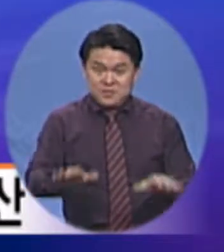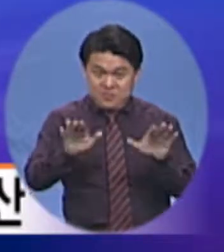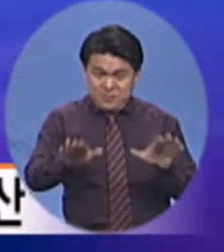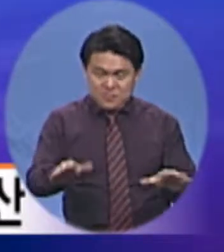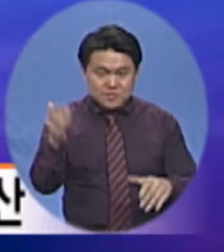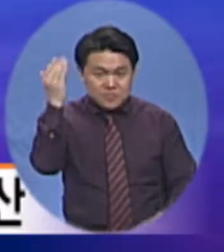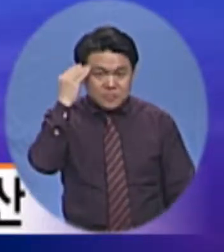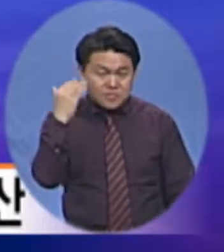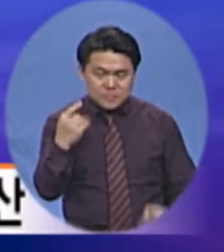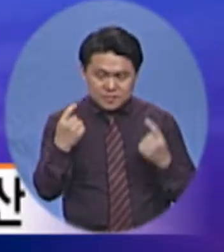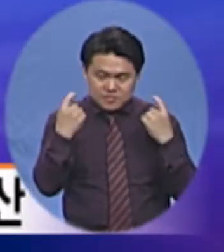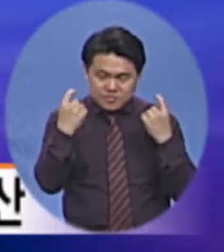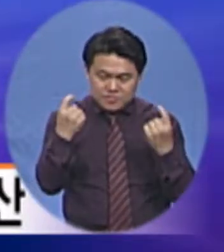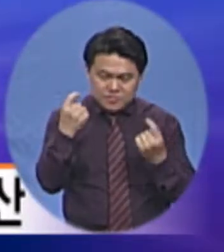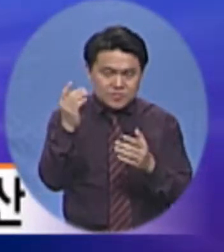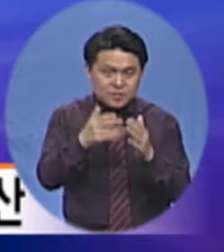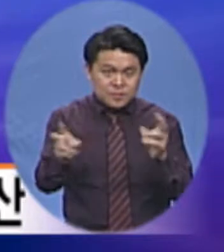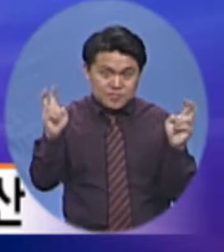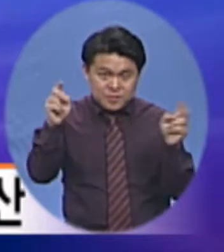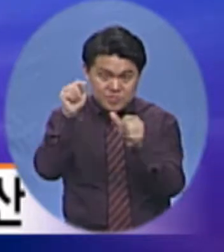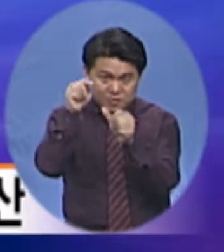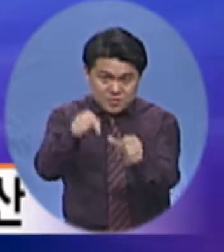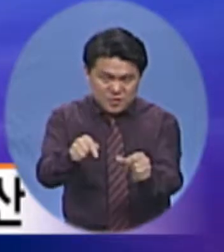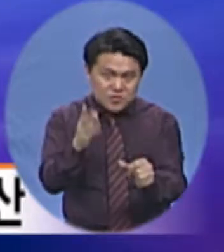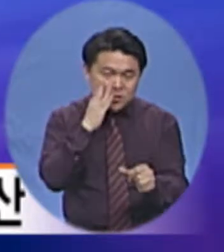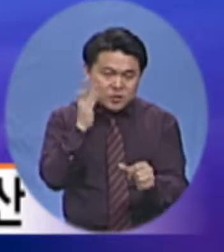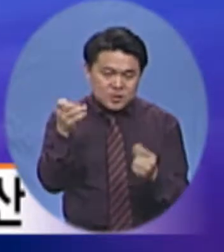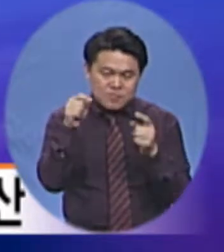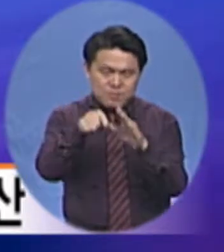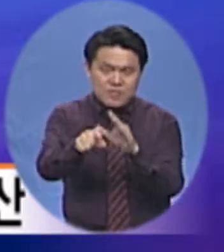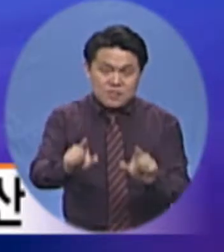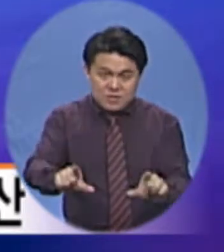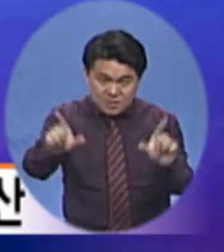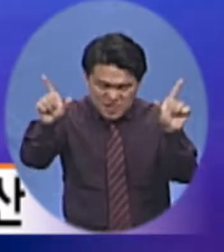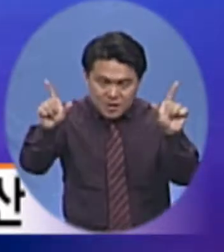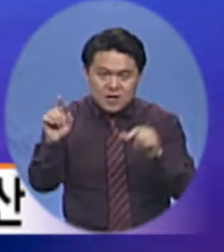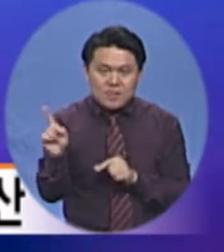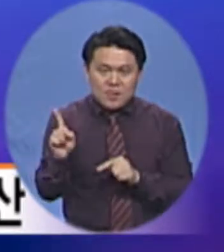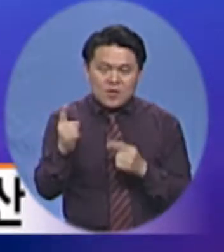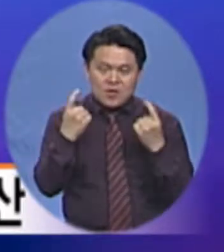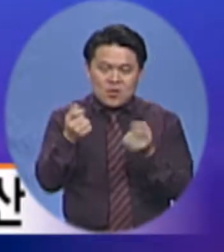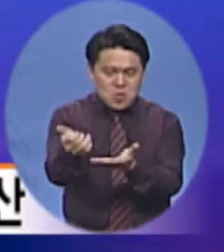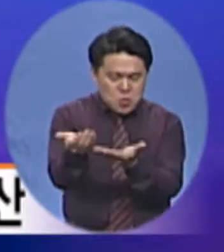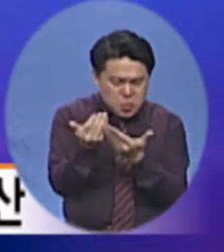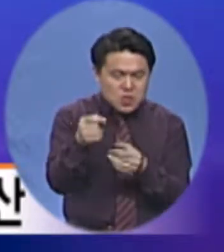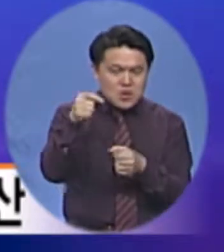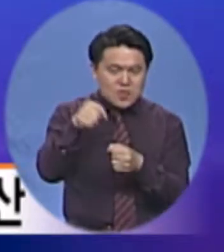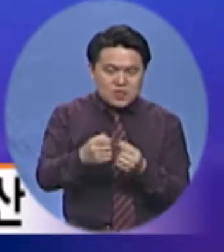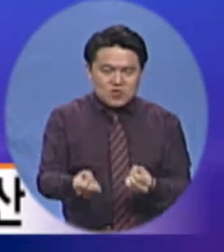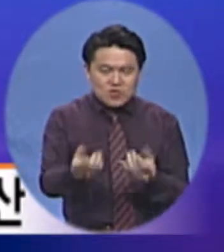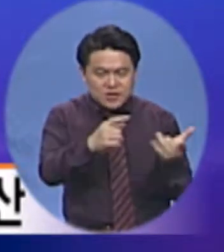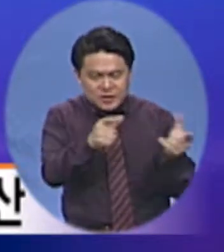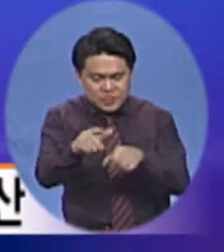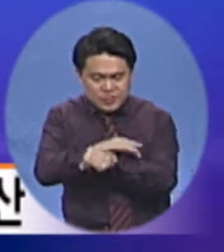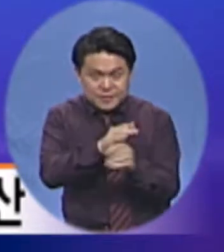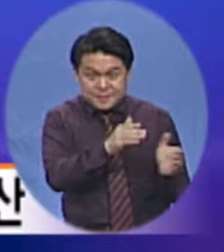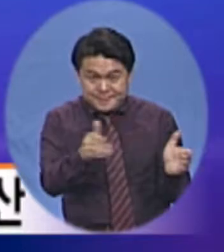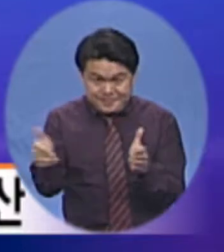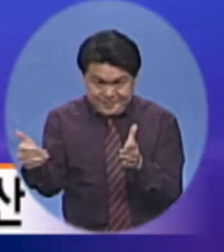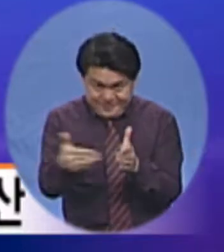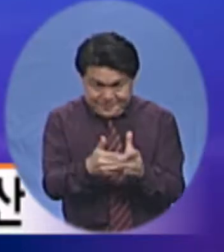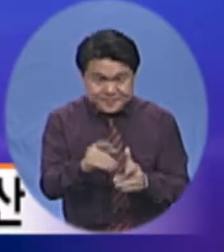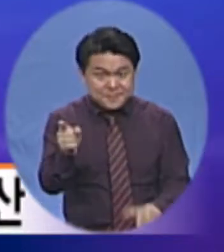올해는 한국관광공사가 지정한 울산 방문의 해로 이 울산시가 관광객 유치를 위해 축제를 알차게